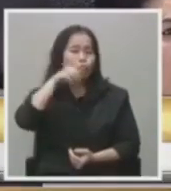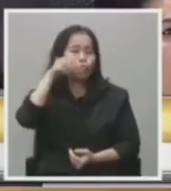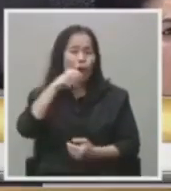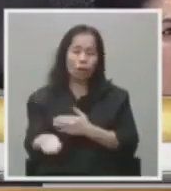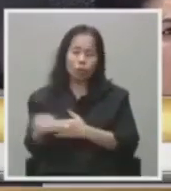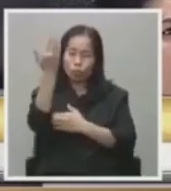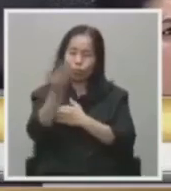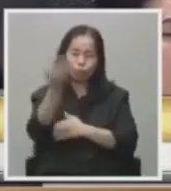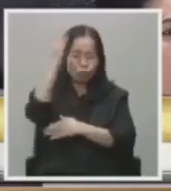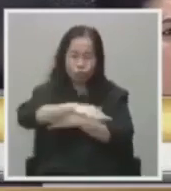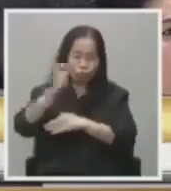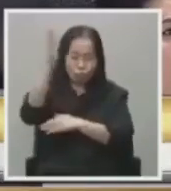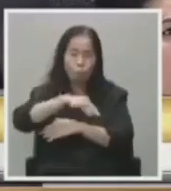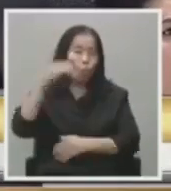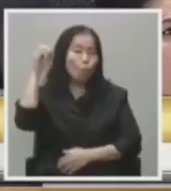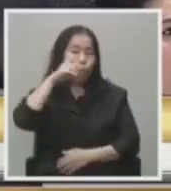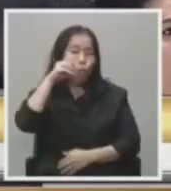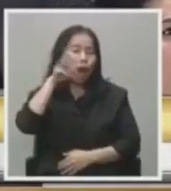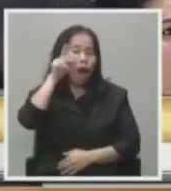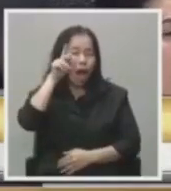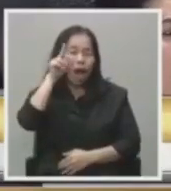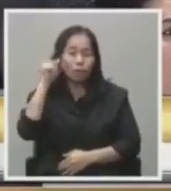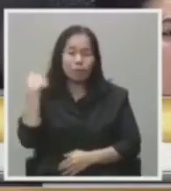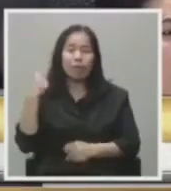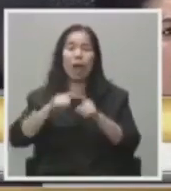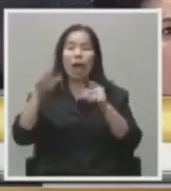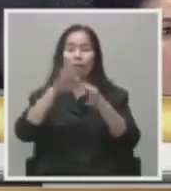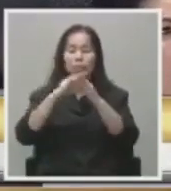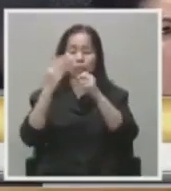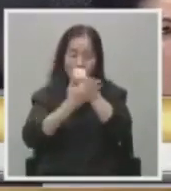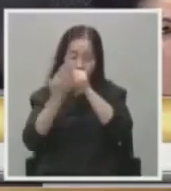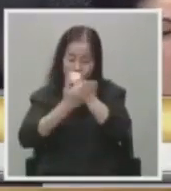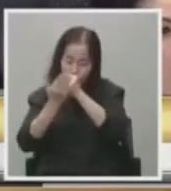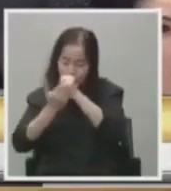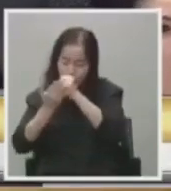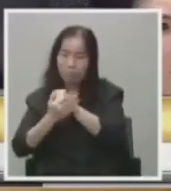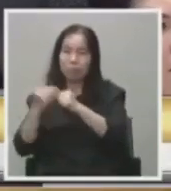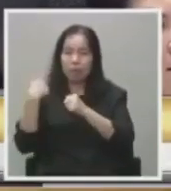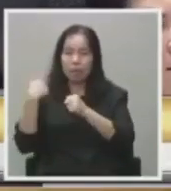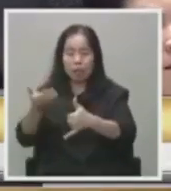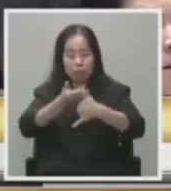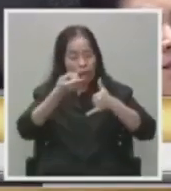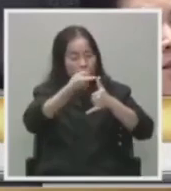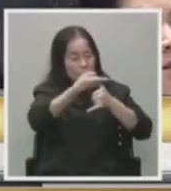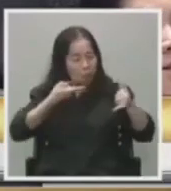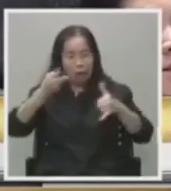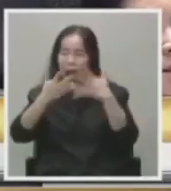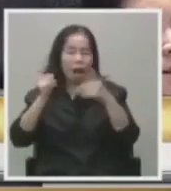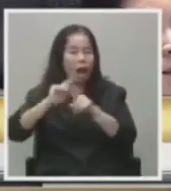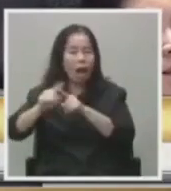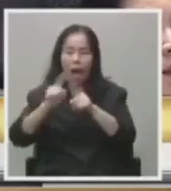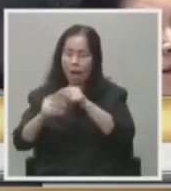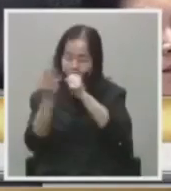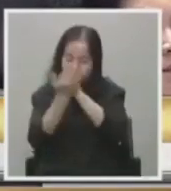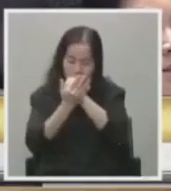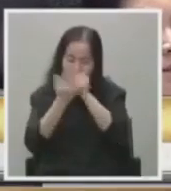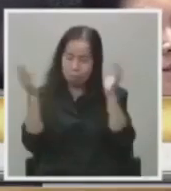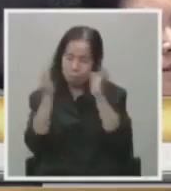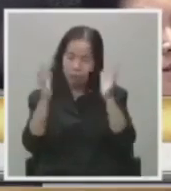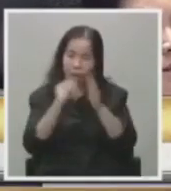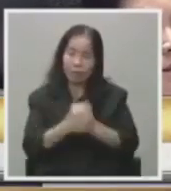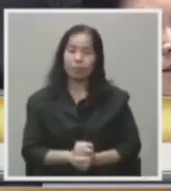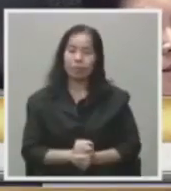วันจะมีเรื่องปัญหายาเสพติดจับเป็นตัวประกันปาดคอฆ่ากันทุกวันท่านนายกประยุท